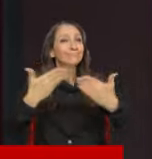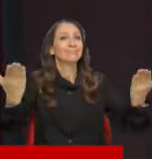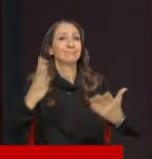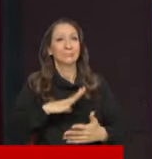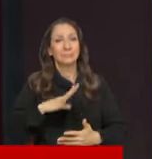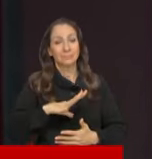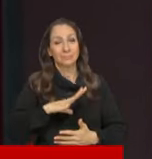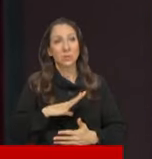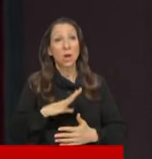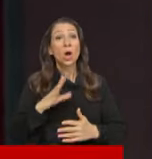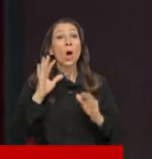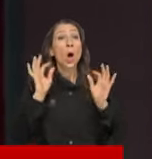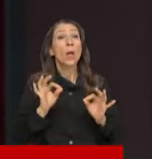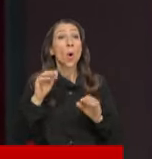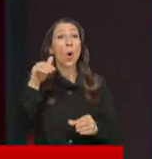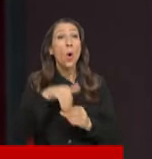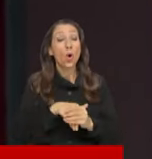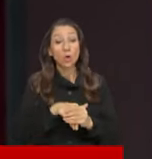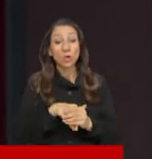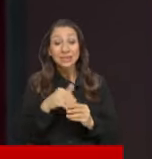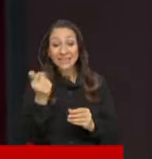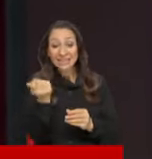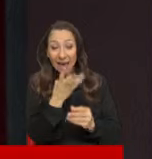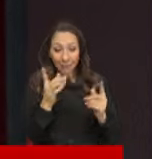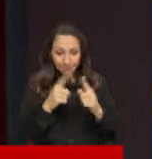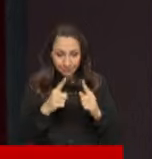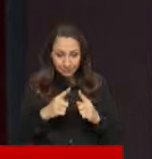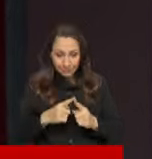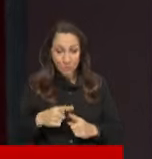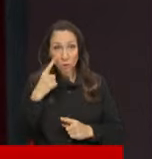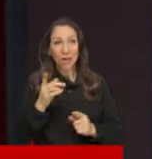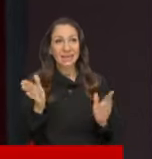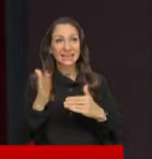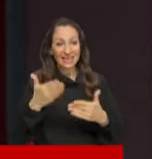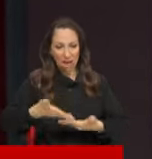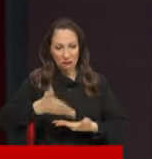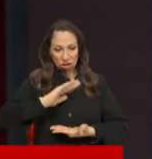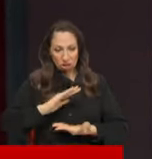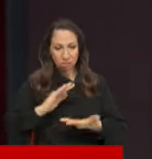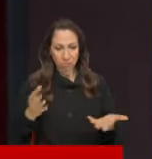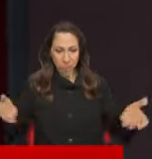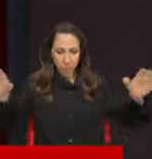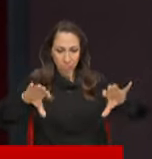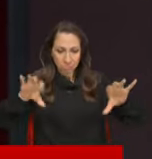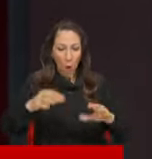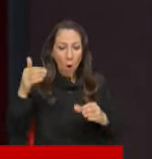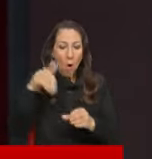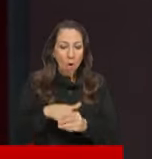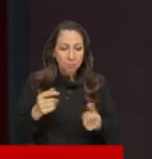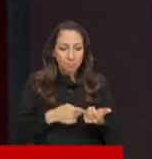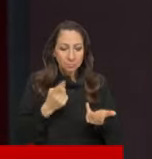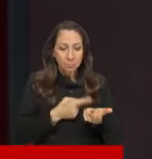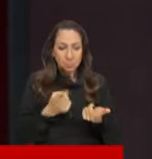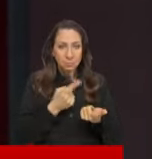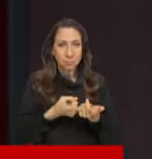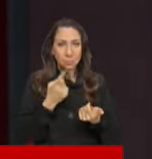istiyorum buradan özellikle Oyların sayım hüküm esnasında sandıklar açıldı ve Oylar sayılmaya başlandı Bu